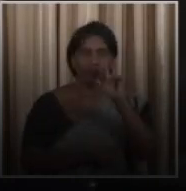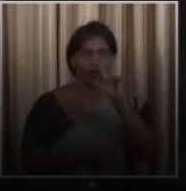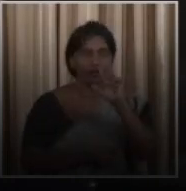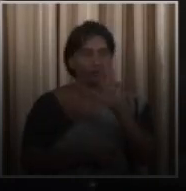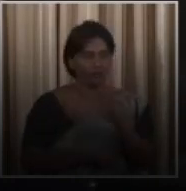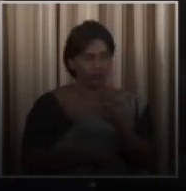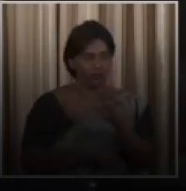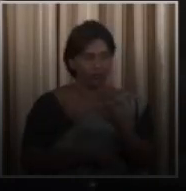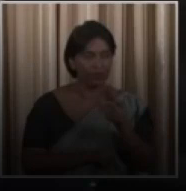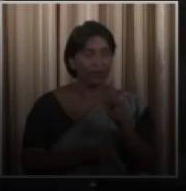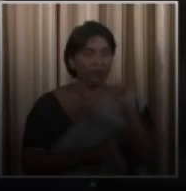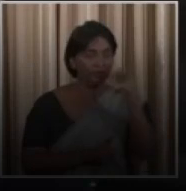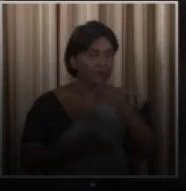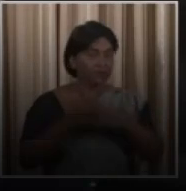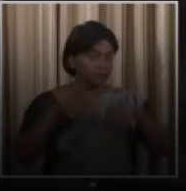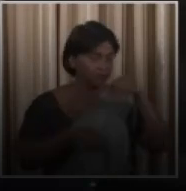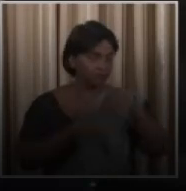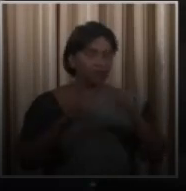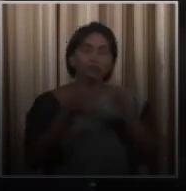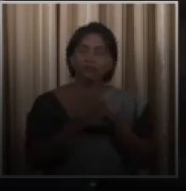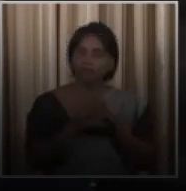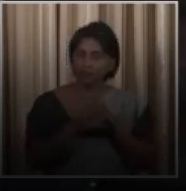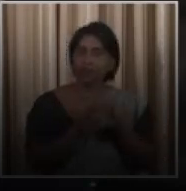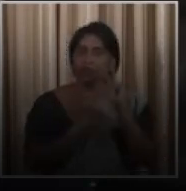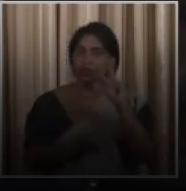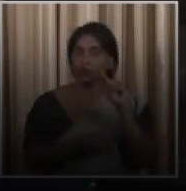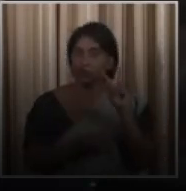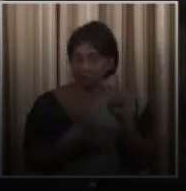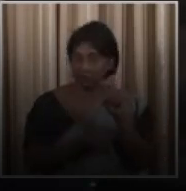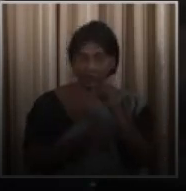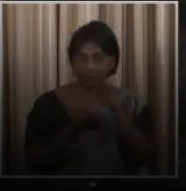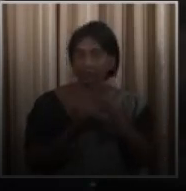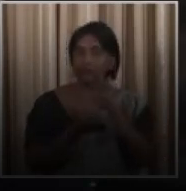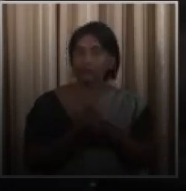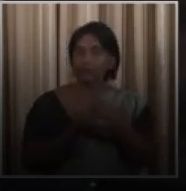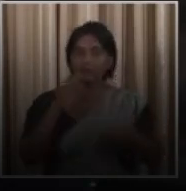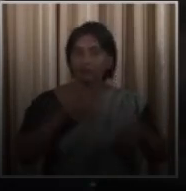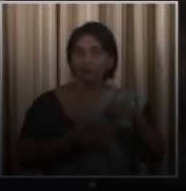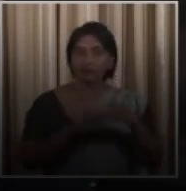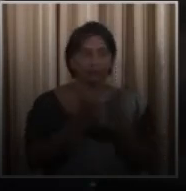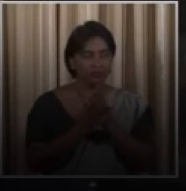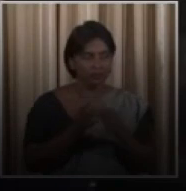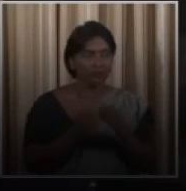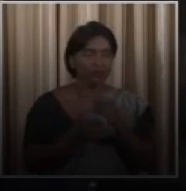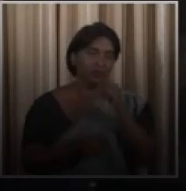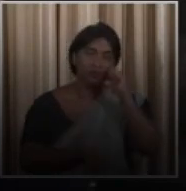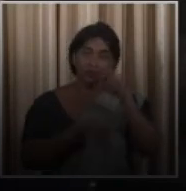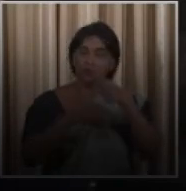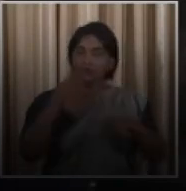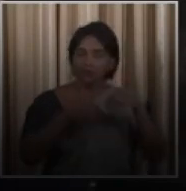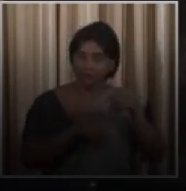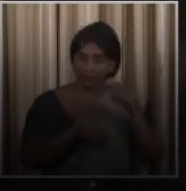1989 පළවෙනි මැතිවරණය තිබුණා. 82 තියන්න තිබුණ මැතිවරණය අහෝසි කරා ජනමත විචාරණයක්